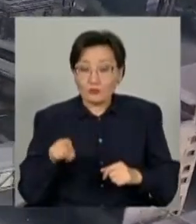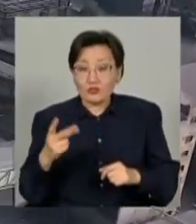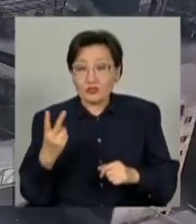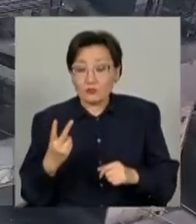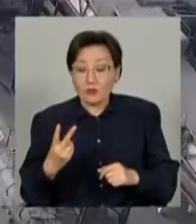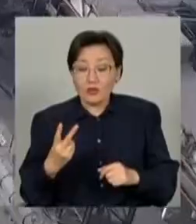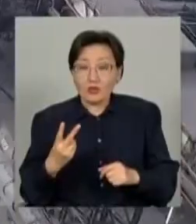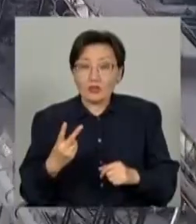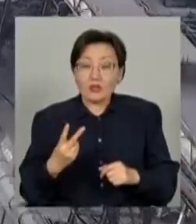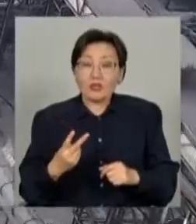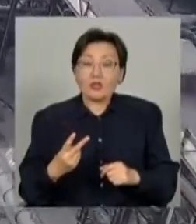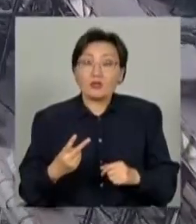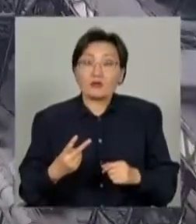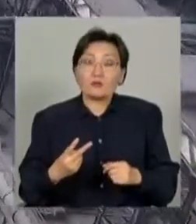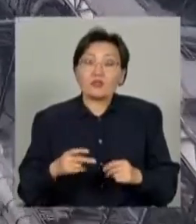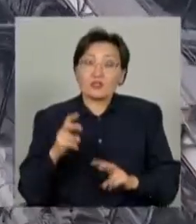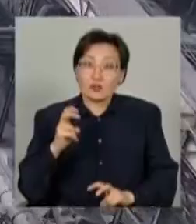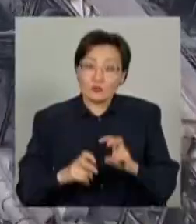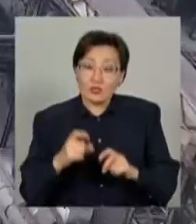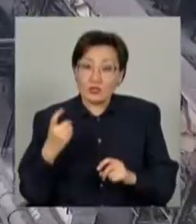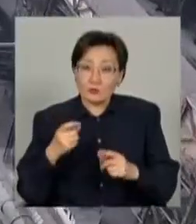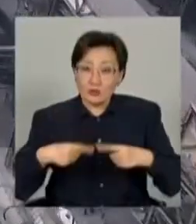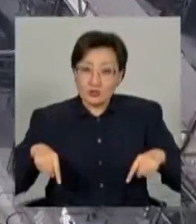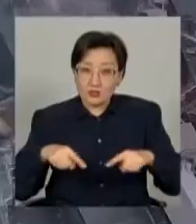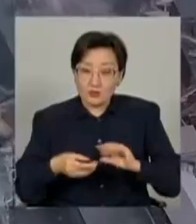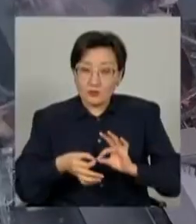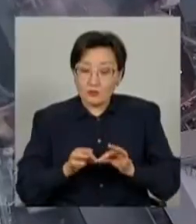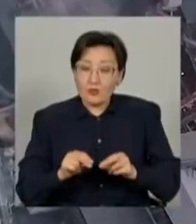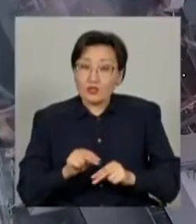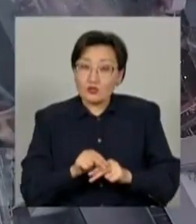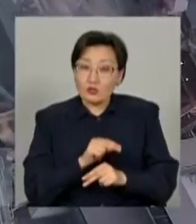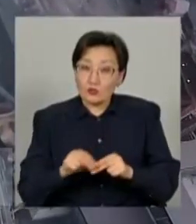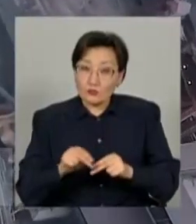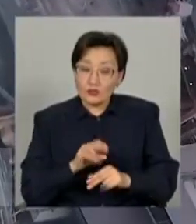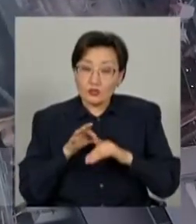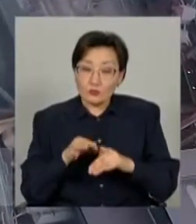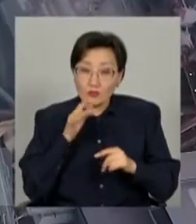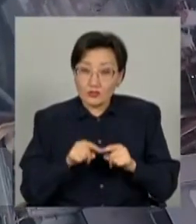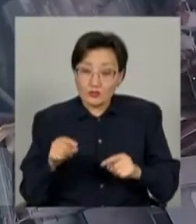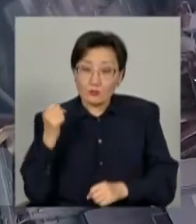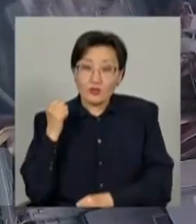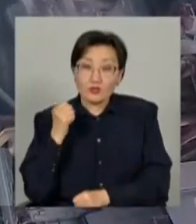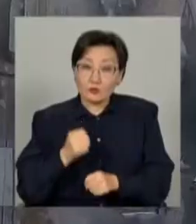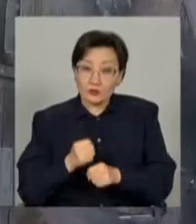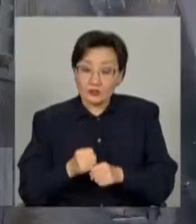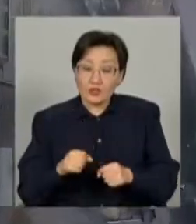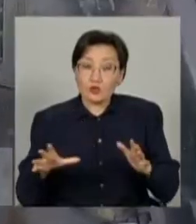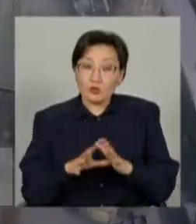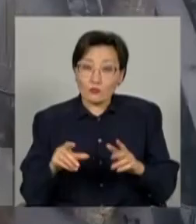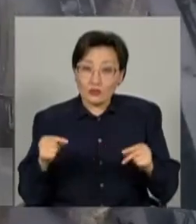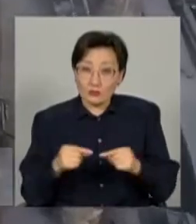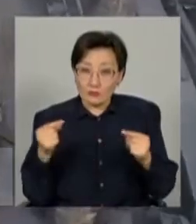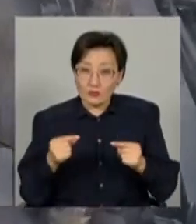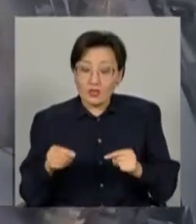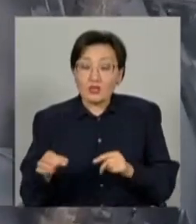2-ші қаңылтыр тарту цехының химиялық блогындағы күрделі жөндеу жұмыстарын жүргізу кезінде ер адамды тоқ соққан. Оқиға